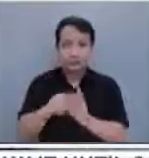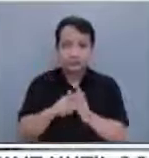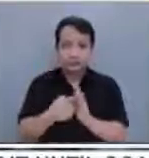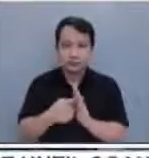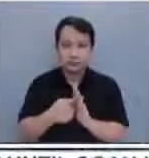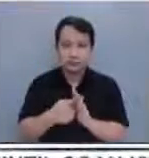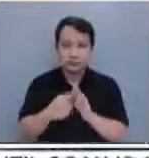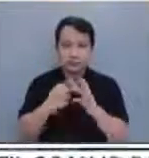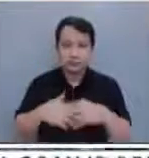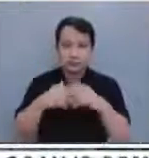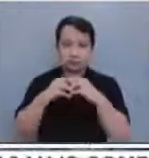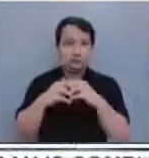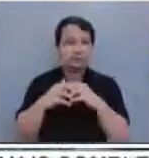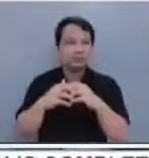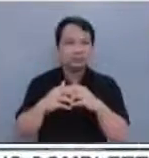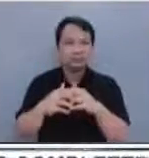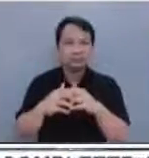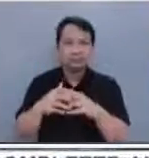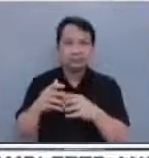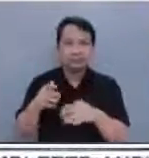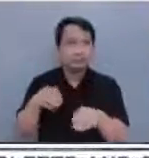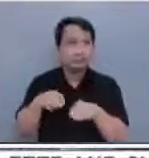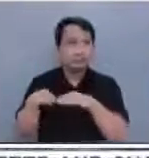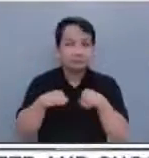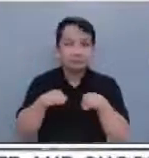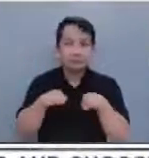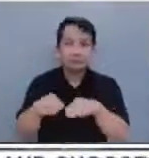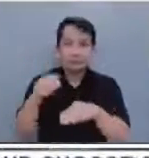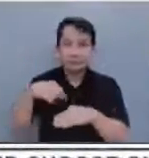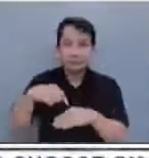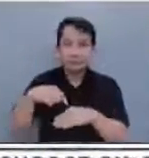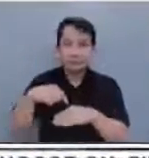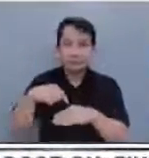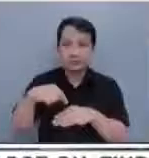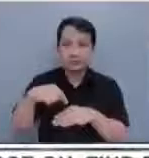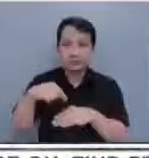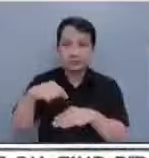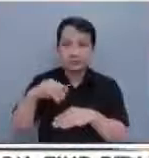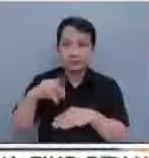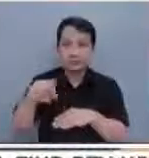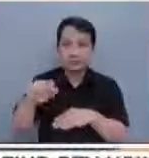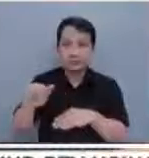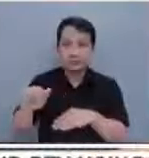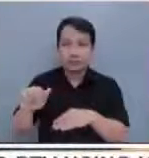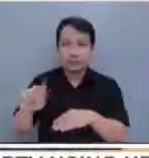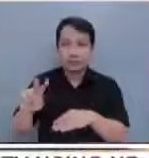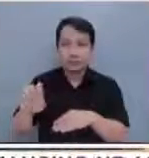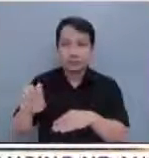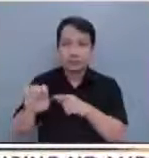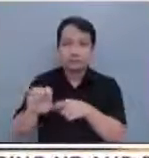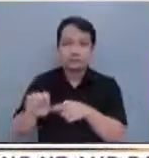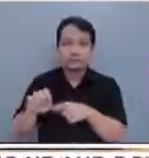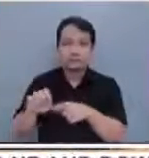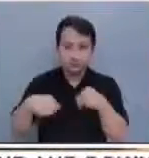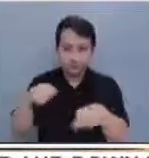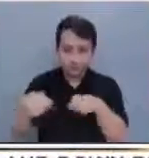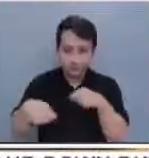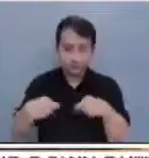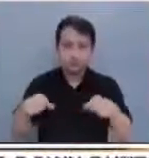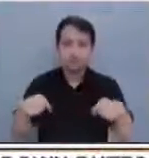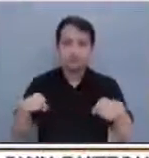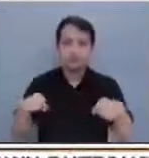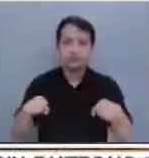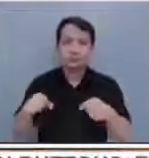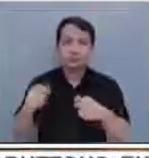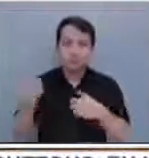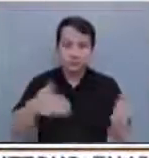build-up ng trapiko dito sa bahagi ng Quezon Avenue. Kabilang sa mga napansin, ang mga bikers at riders na dumadaan